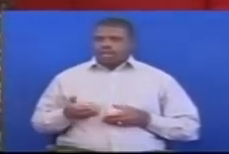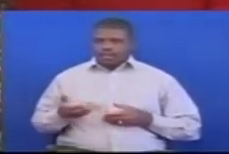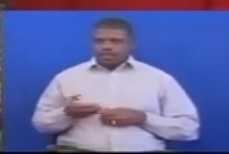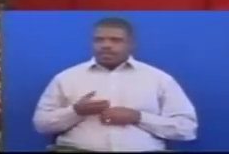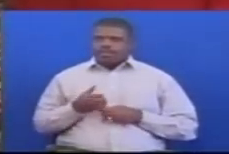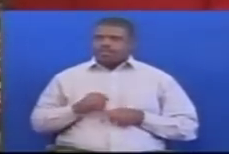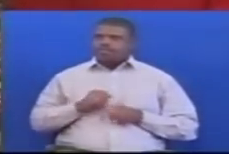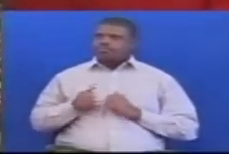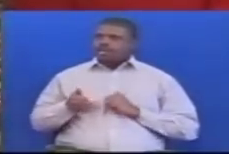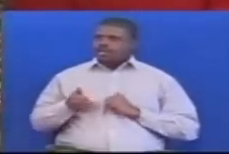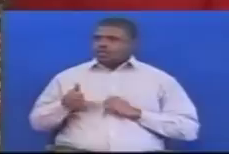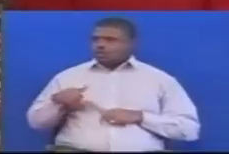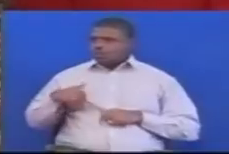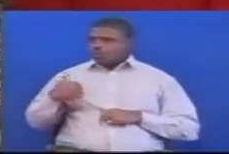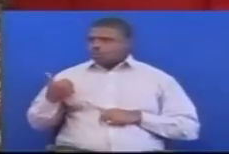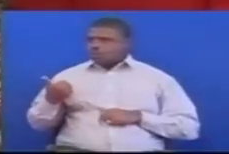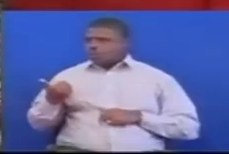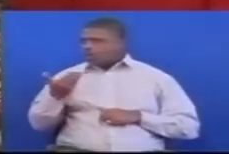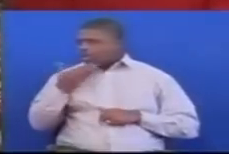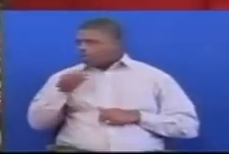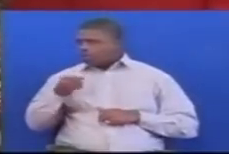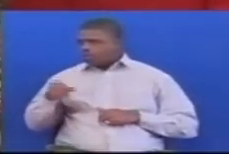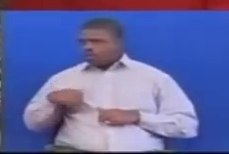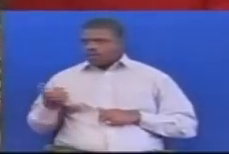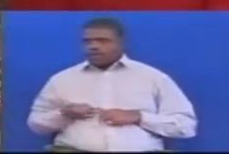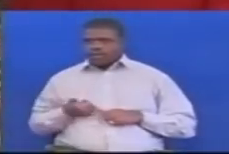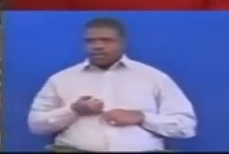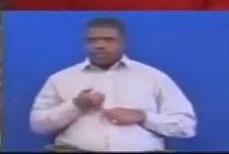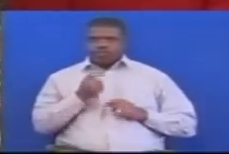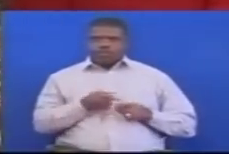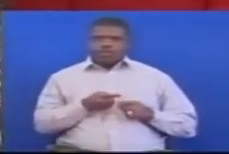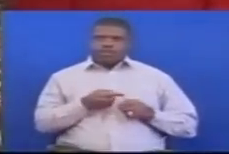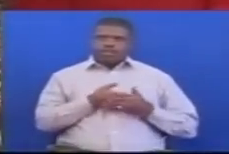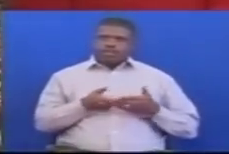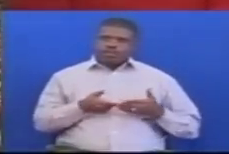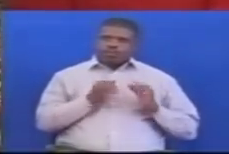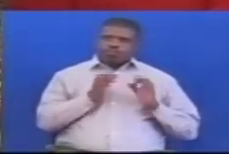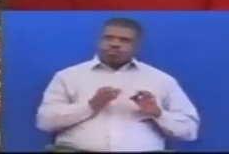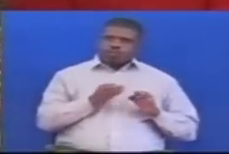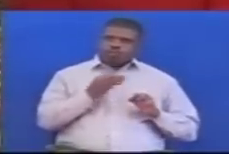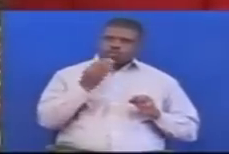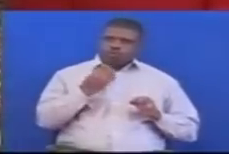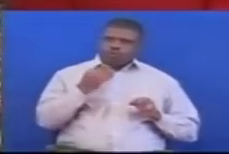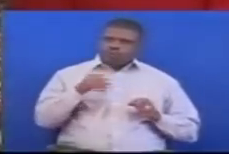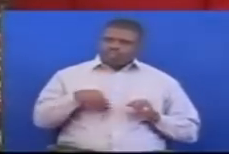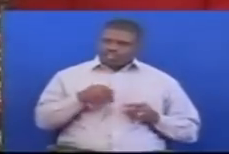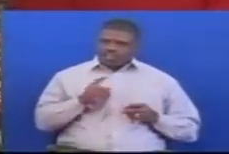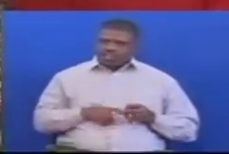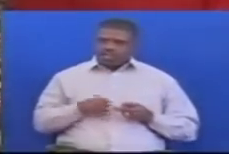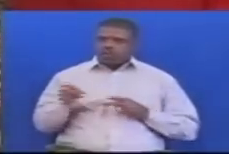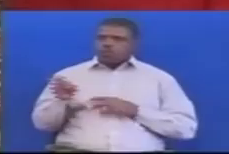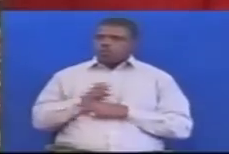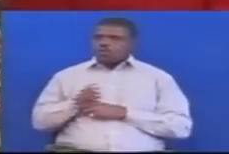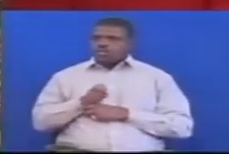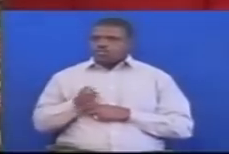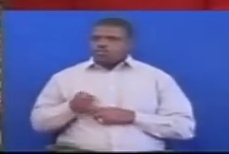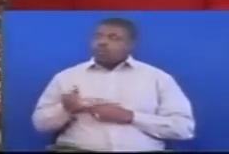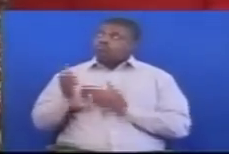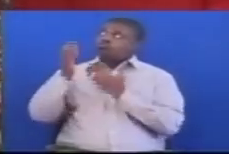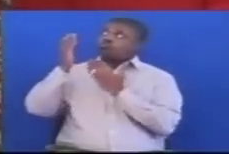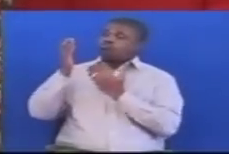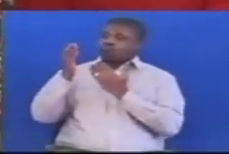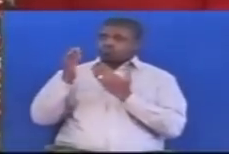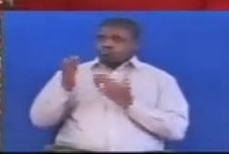wanaume wanawake jina lake liwe sukari midomoni mwa watu jina lake liwe chumvi na ulinzi wa Mungu uwe